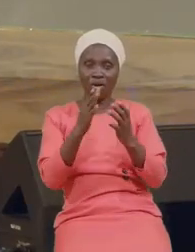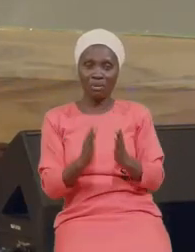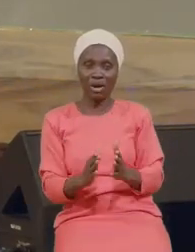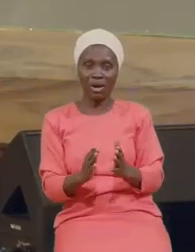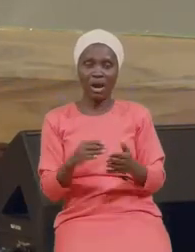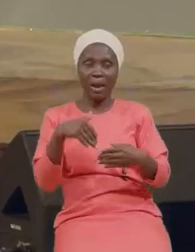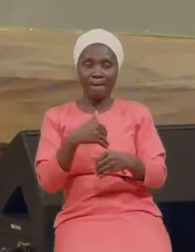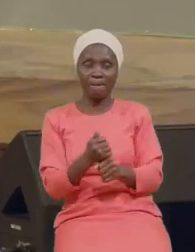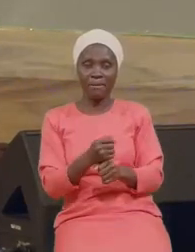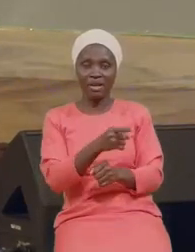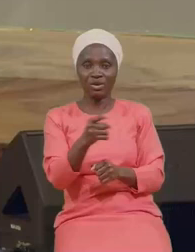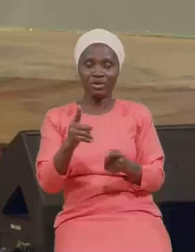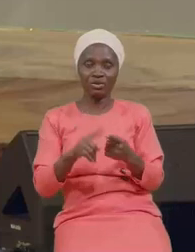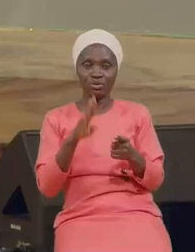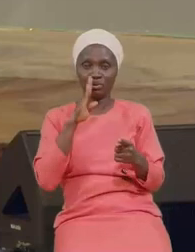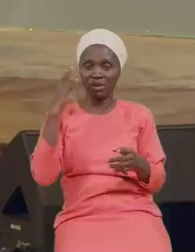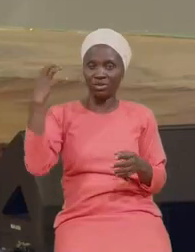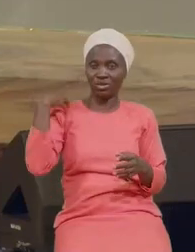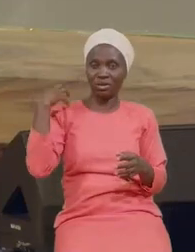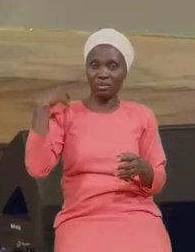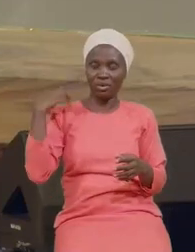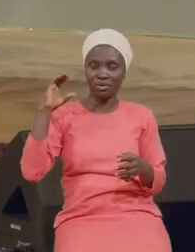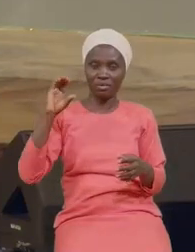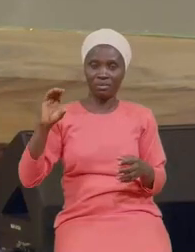il fera de toi un champion